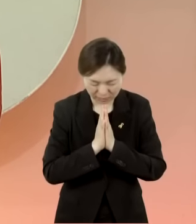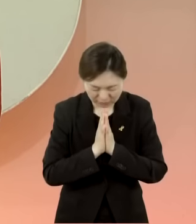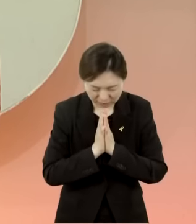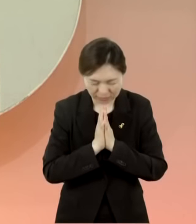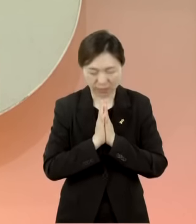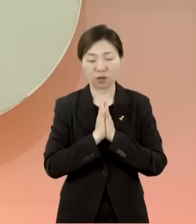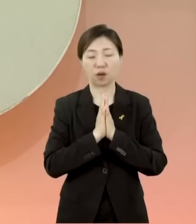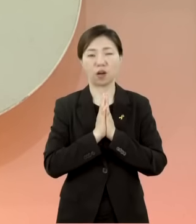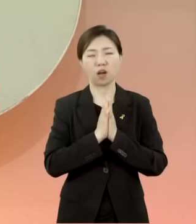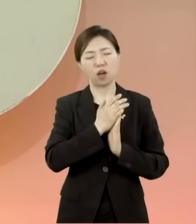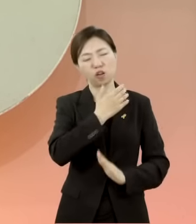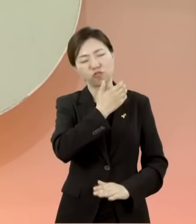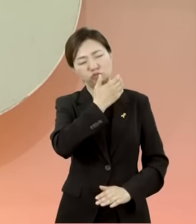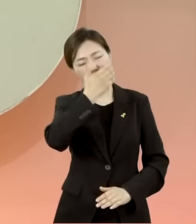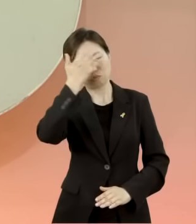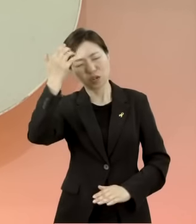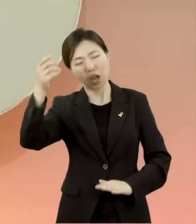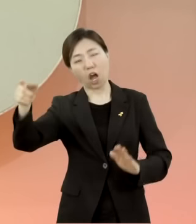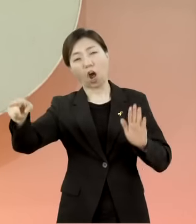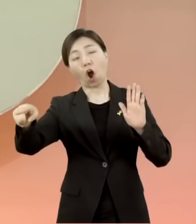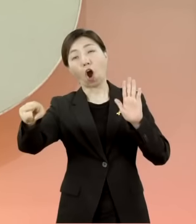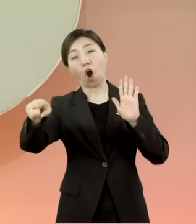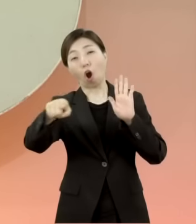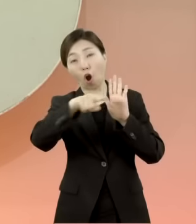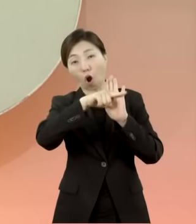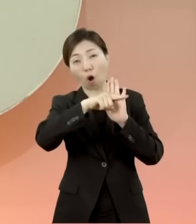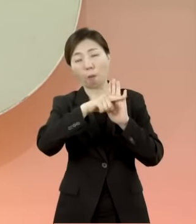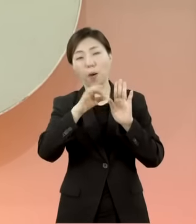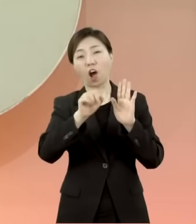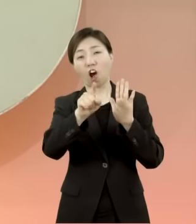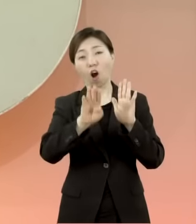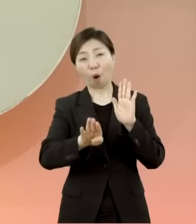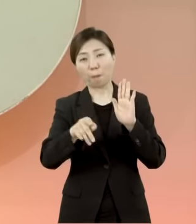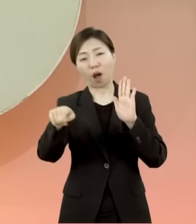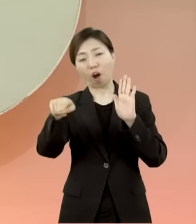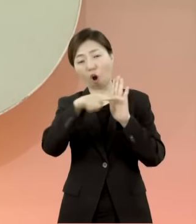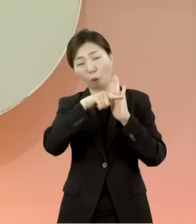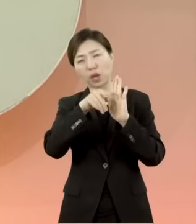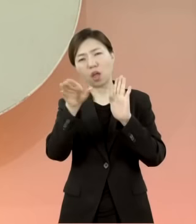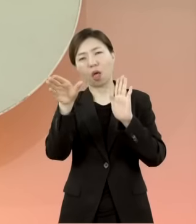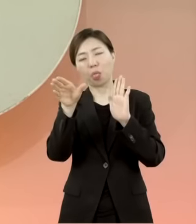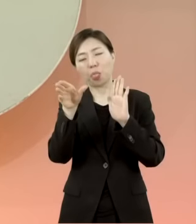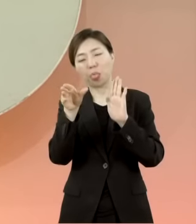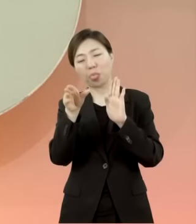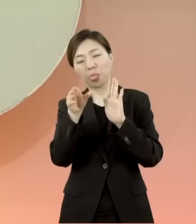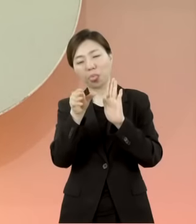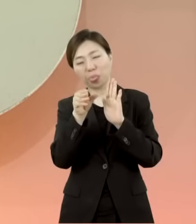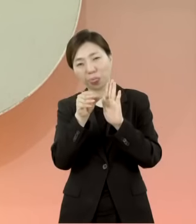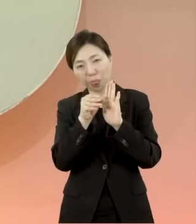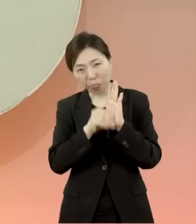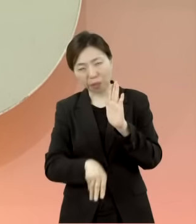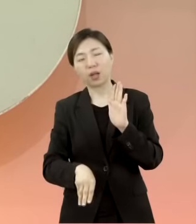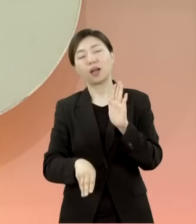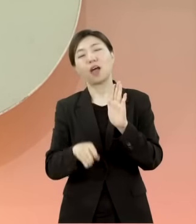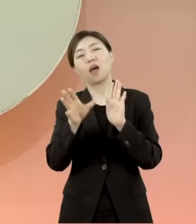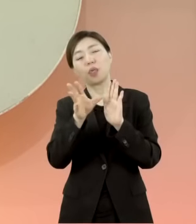그렇게 기도하고 기도하면서 정말 꿈에서 업장이 막 소멸하는 꿈들도 많이